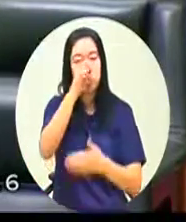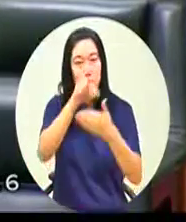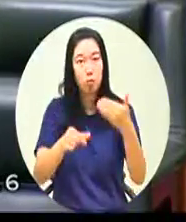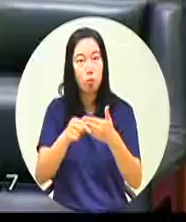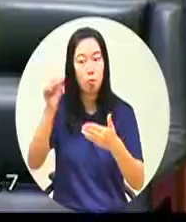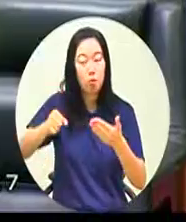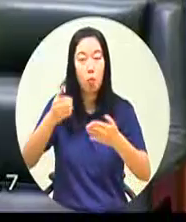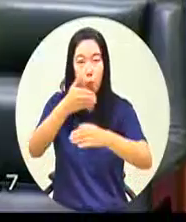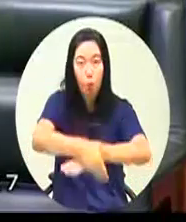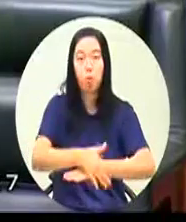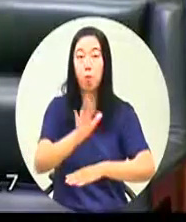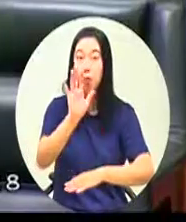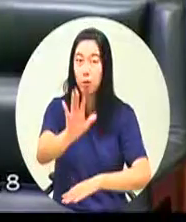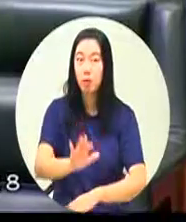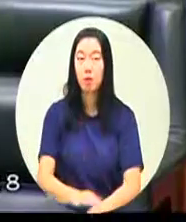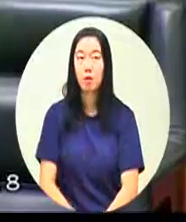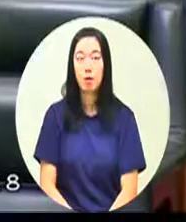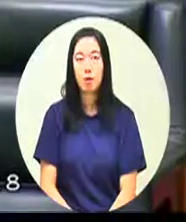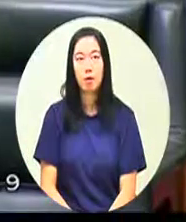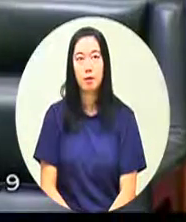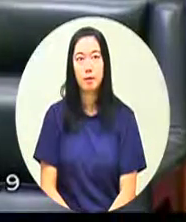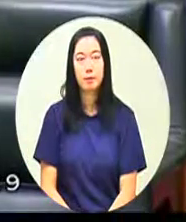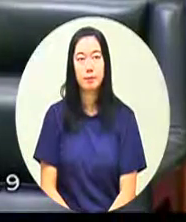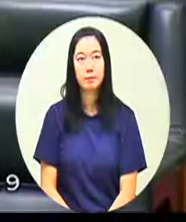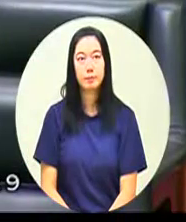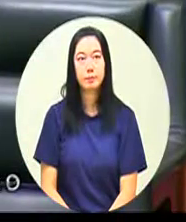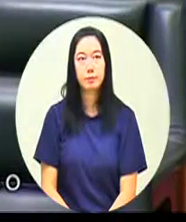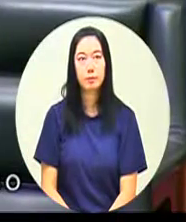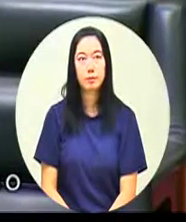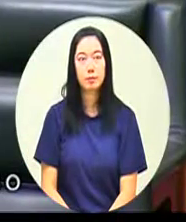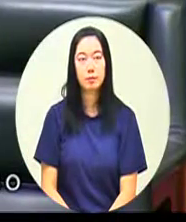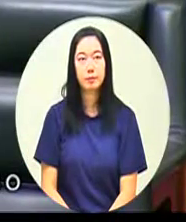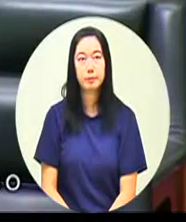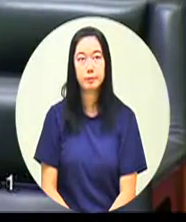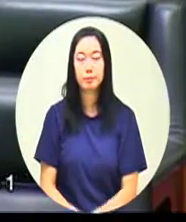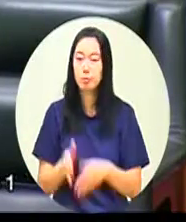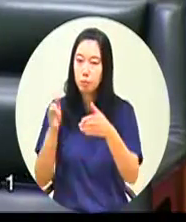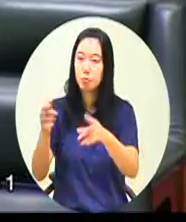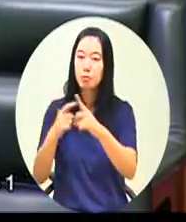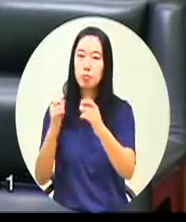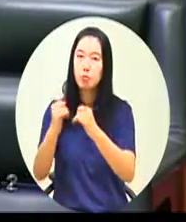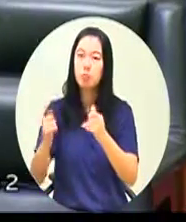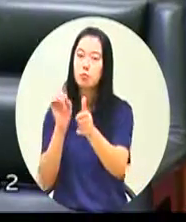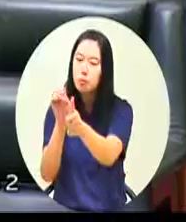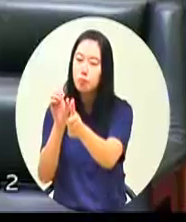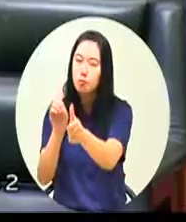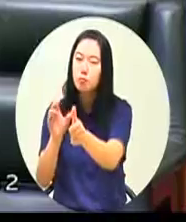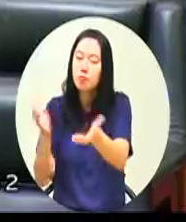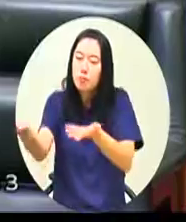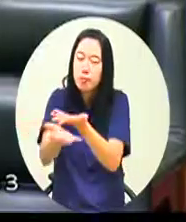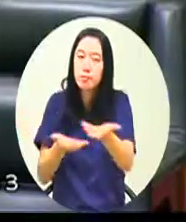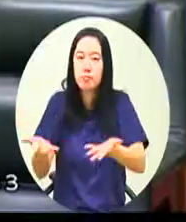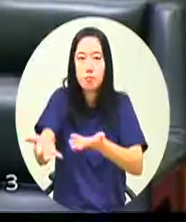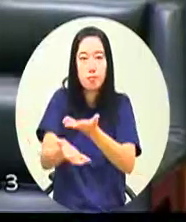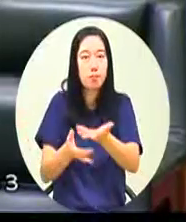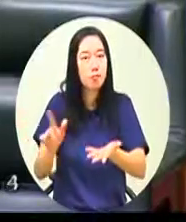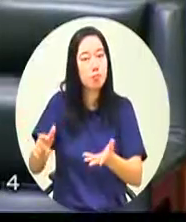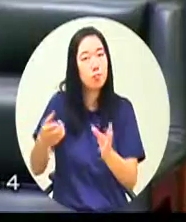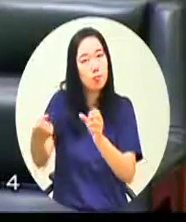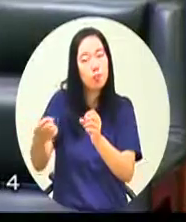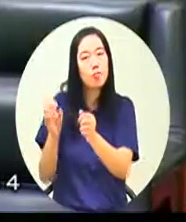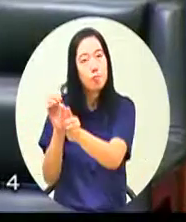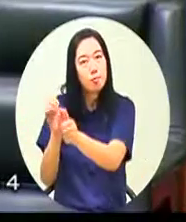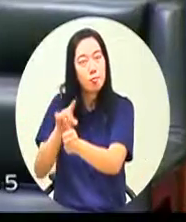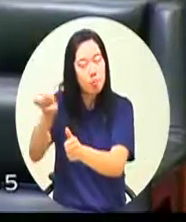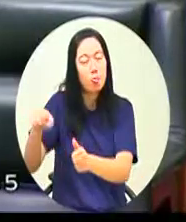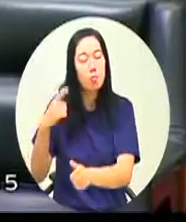个强势这个制度，但是咱要安怎去甲这百姓沟通，要安怎甲百姓去讲，甲互百